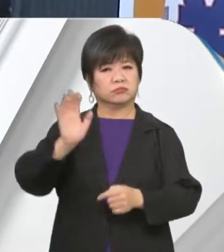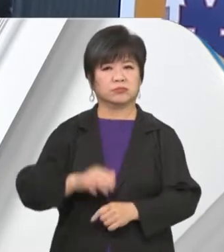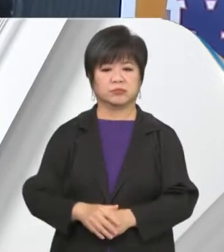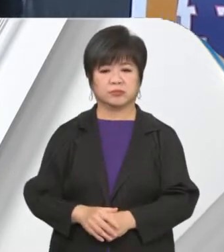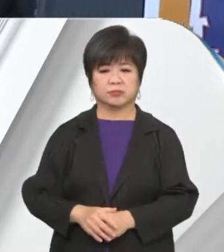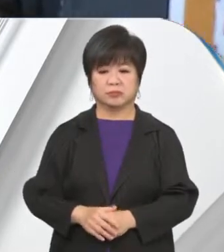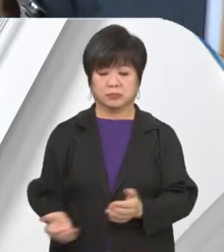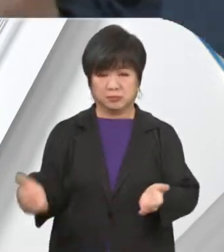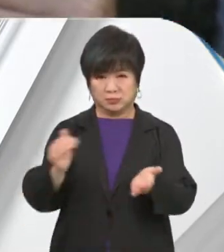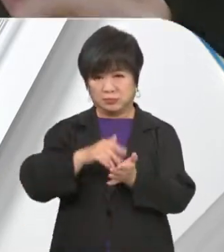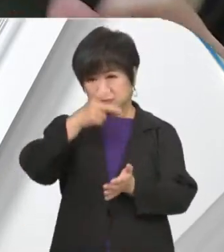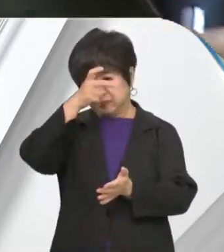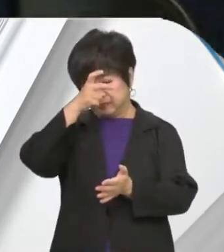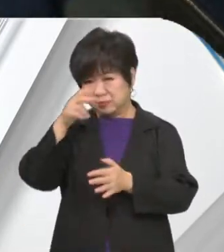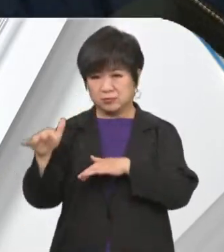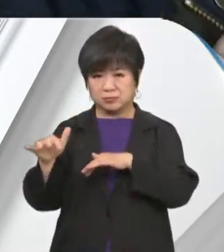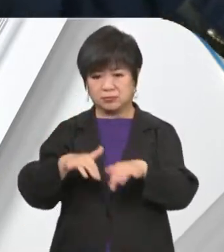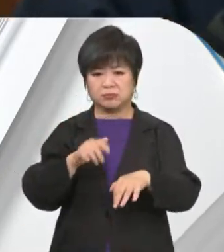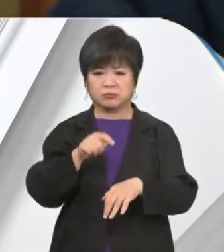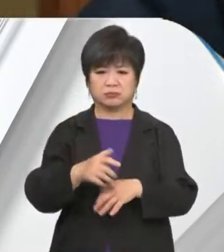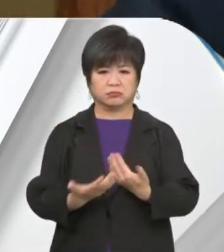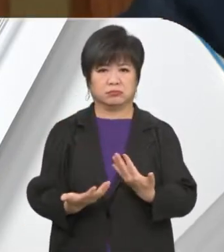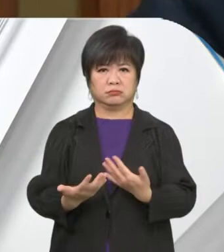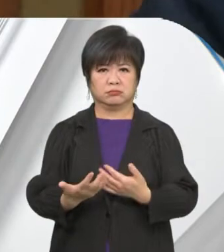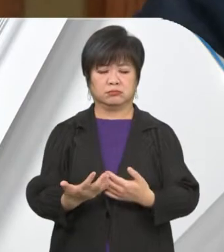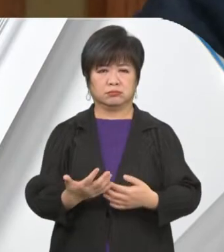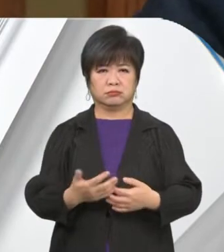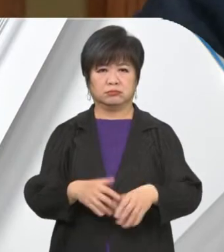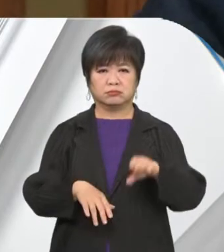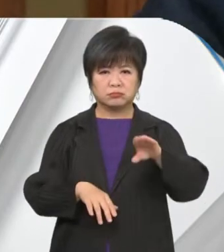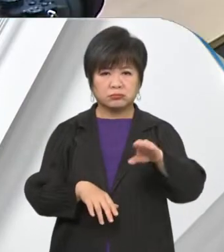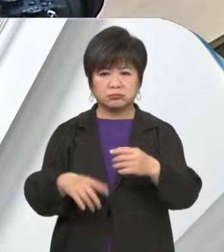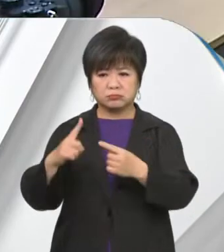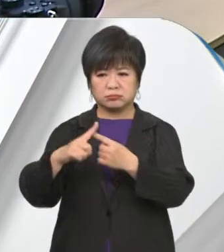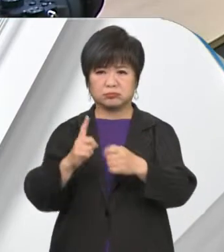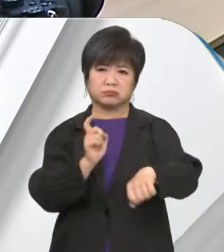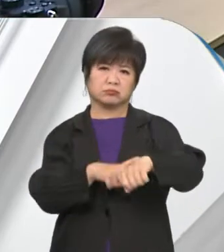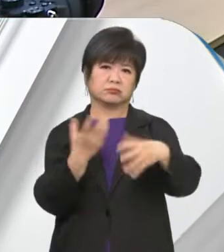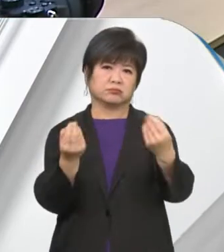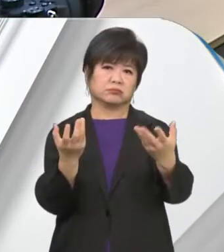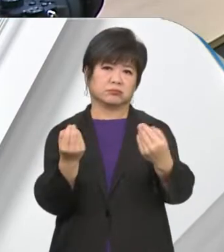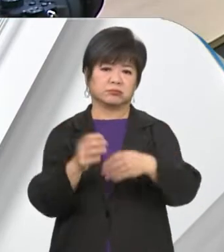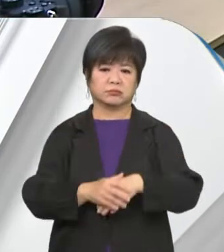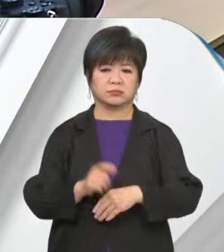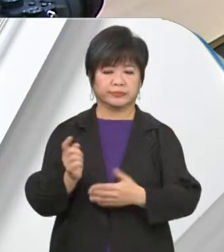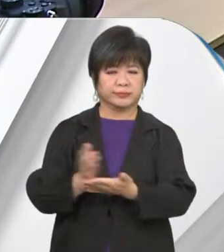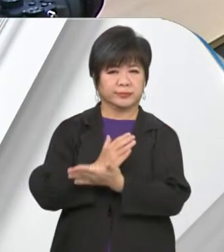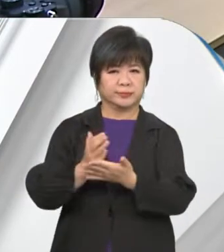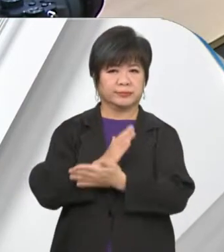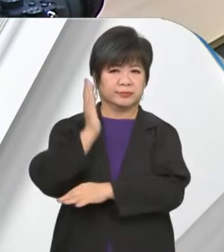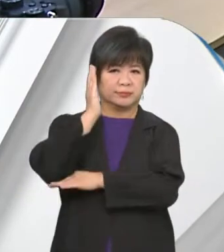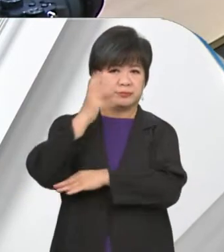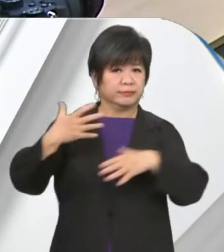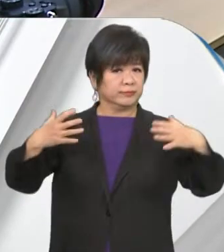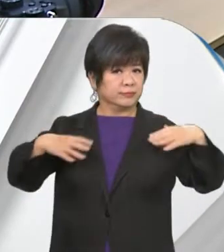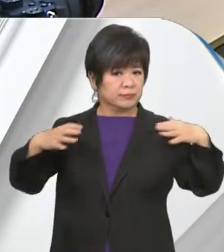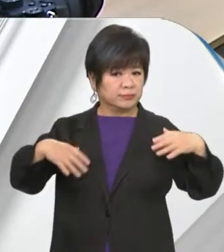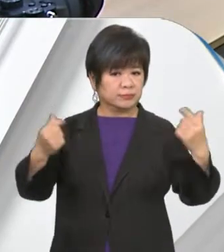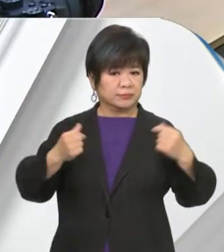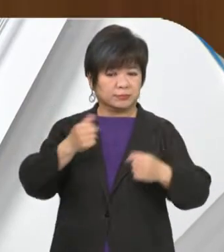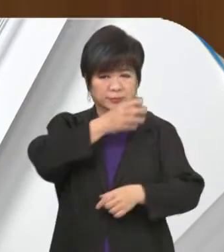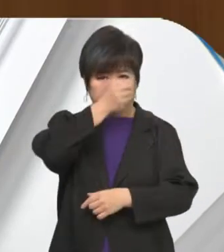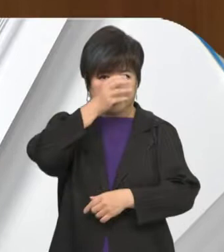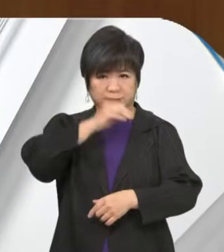后警方去到现场，被摩托提及时间同警察扣留。看不团体批评相关单位的作为，都冲黑加犯